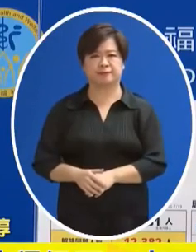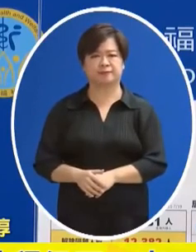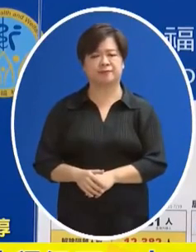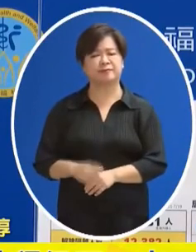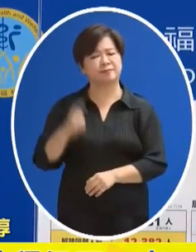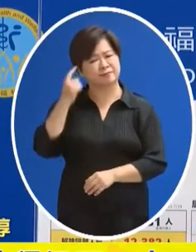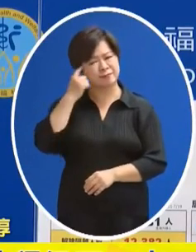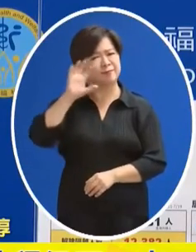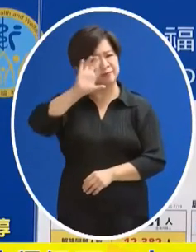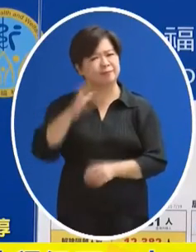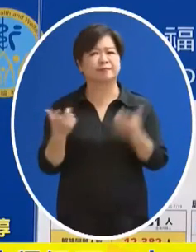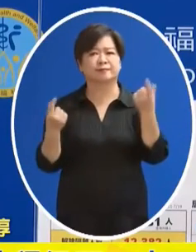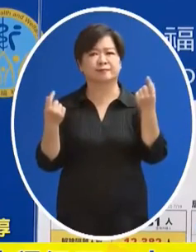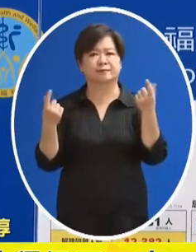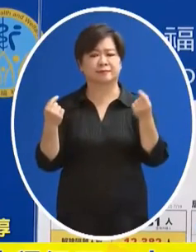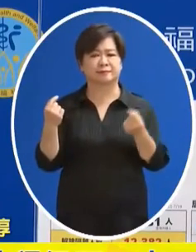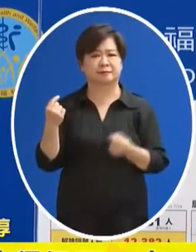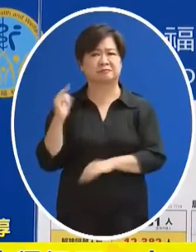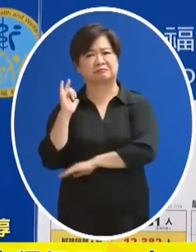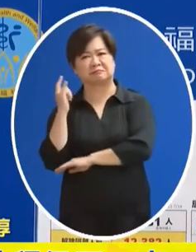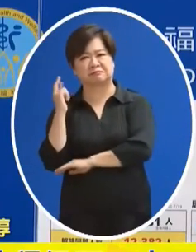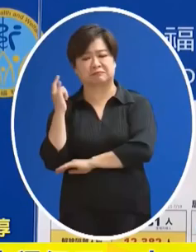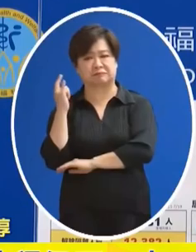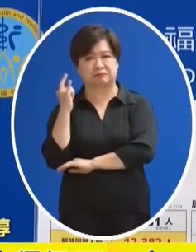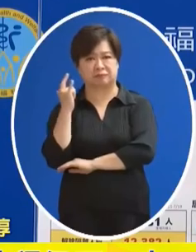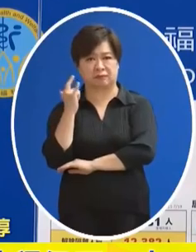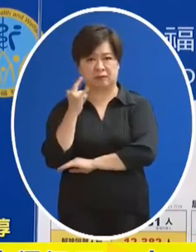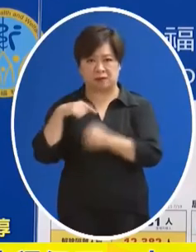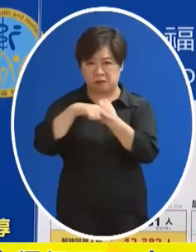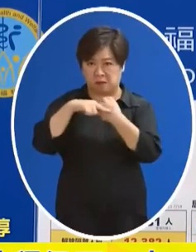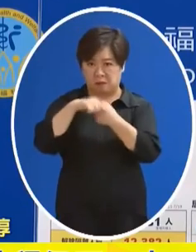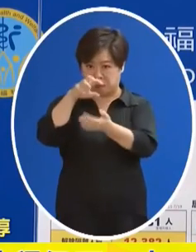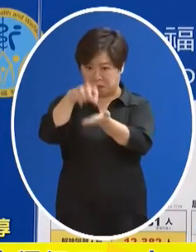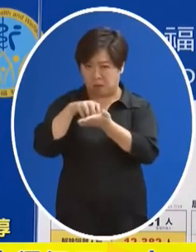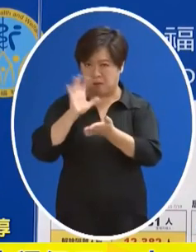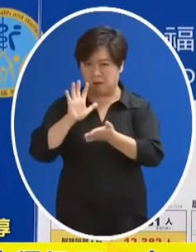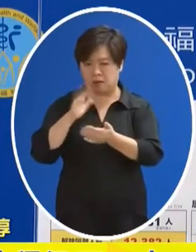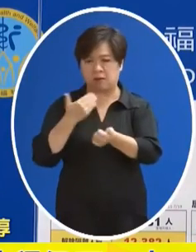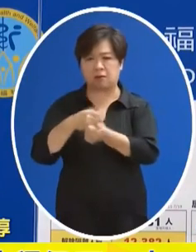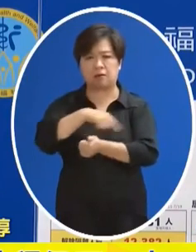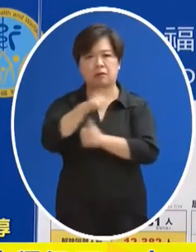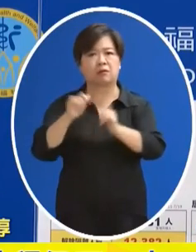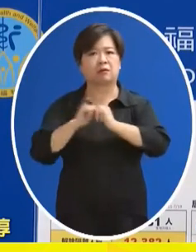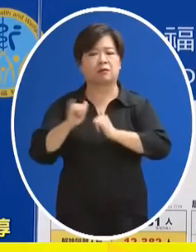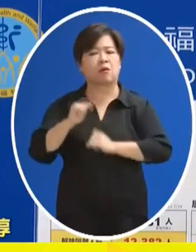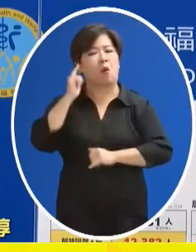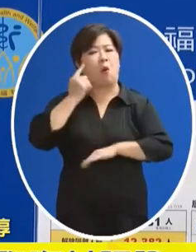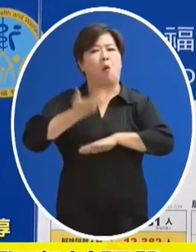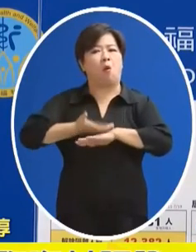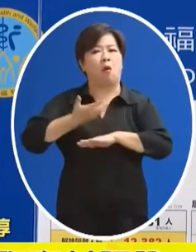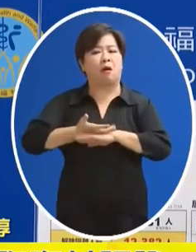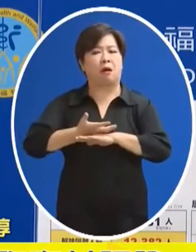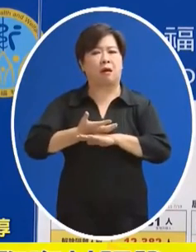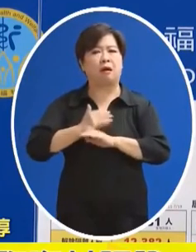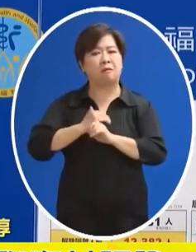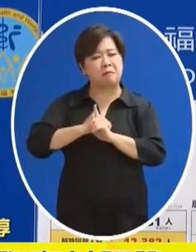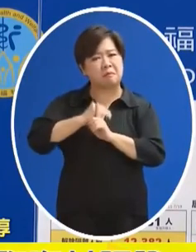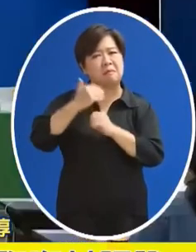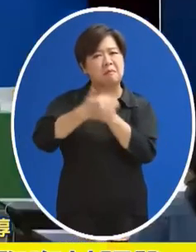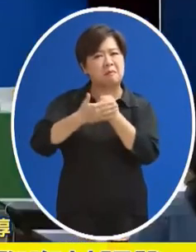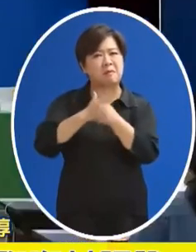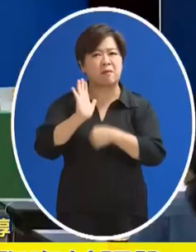是一样，我们就是要看到有好的一个实证资料，然后再给国人安全的一个有效的一个建